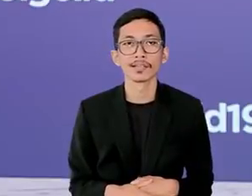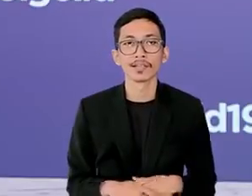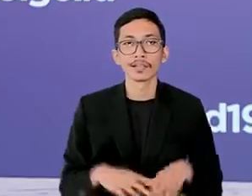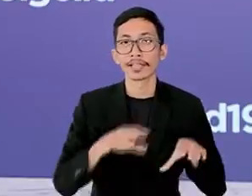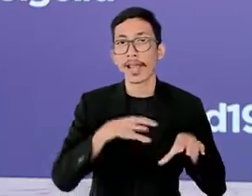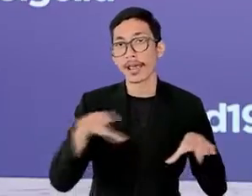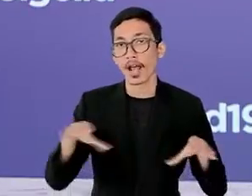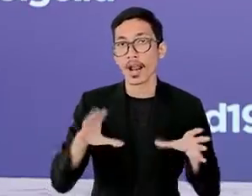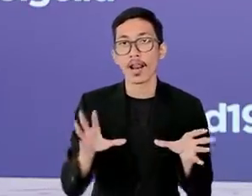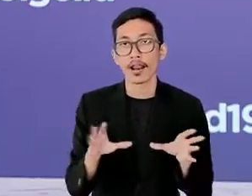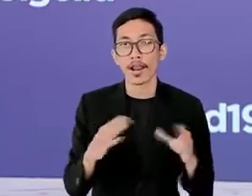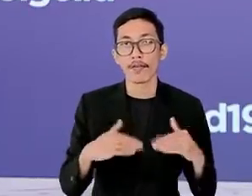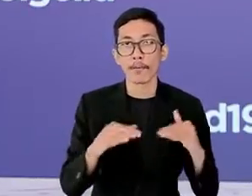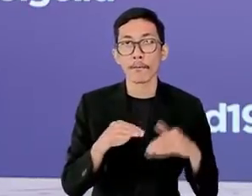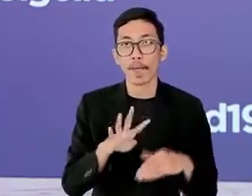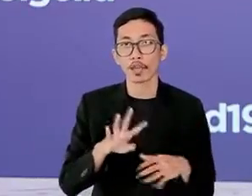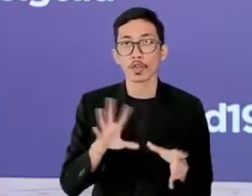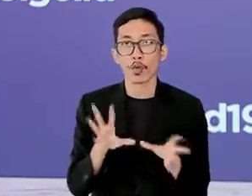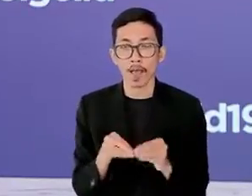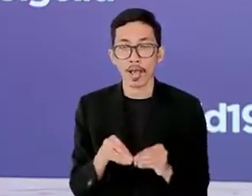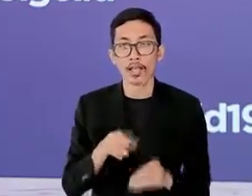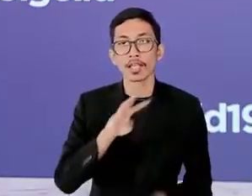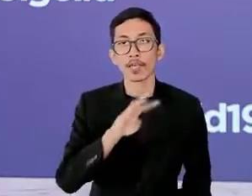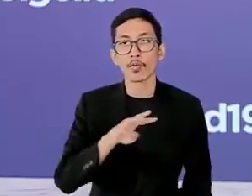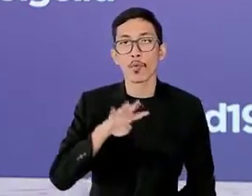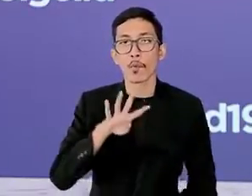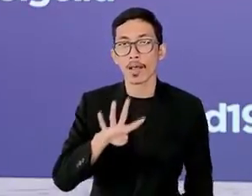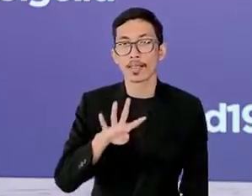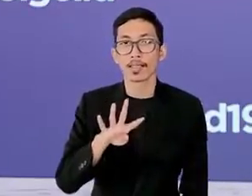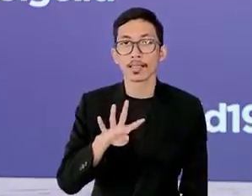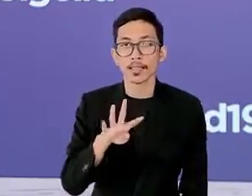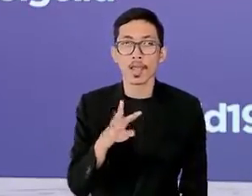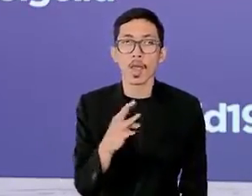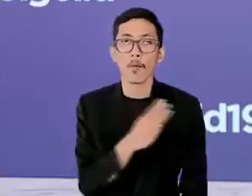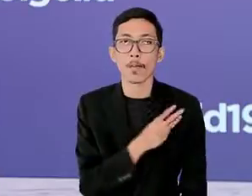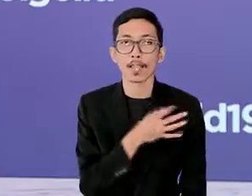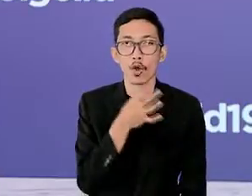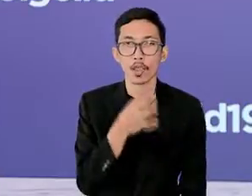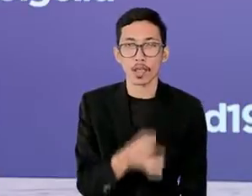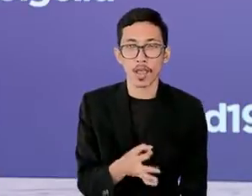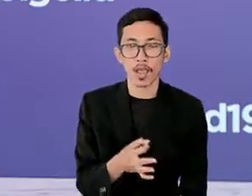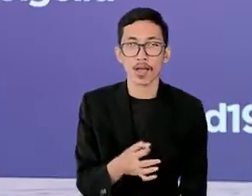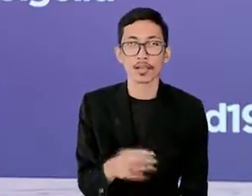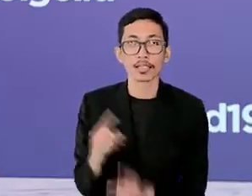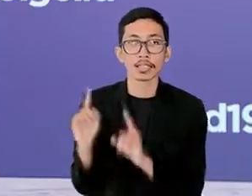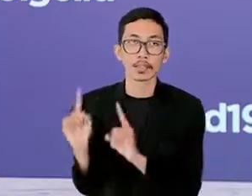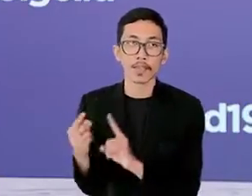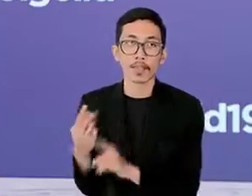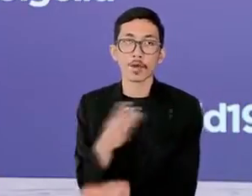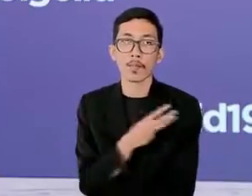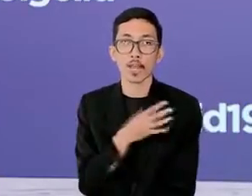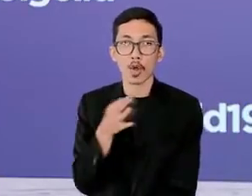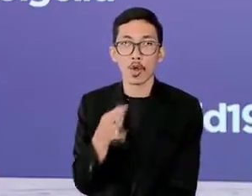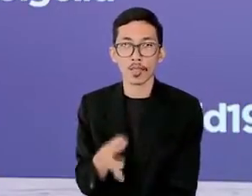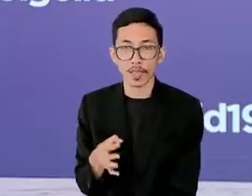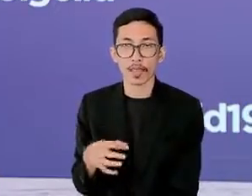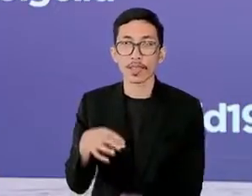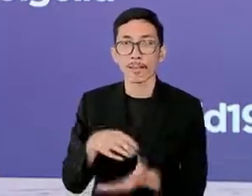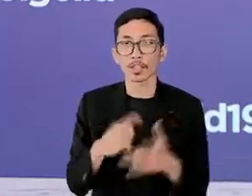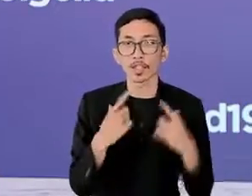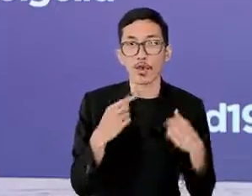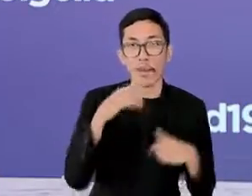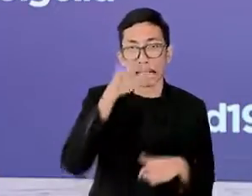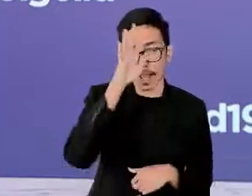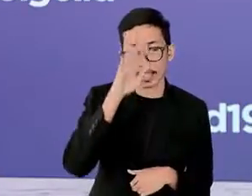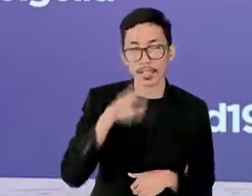4 berjumlah 34 kabupaten-kota 11 kabupaten kota di wilayah jawa-bali dan